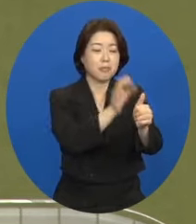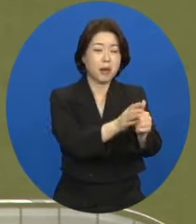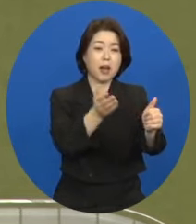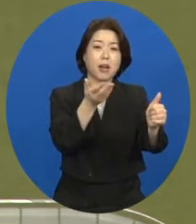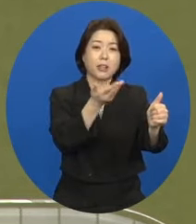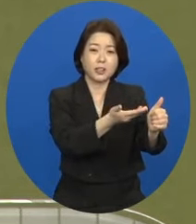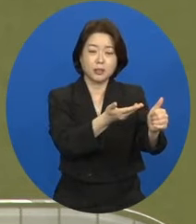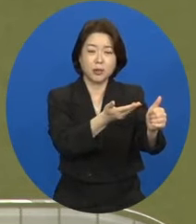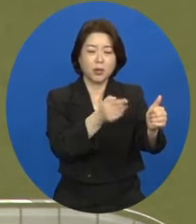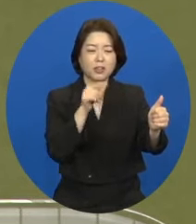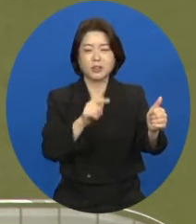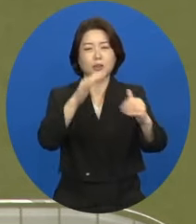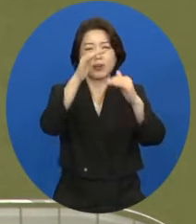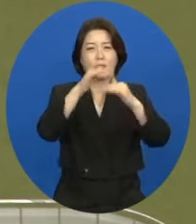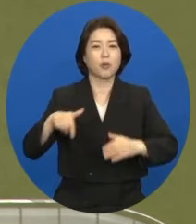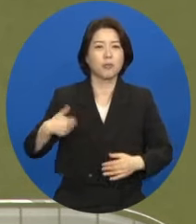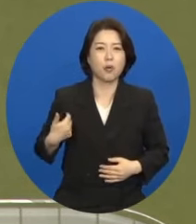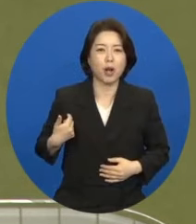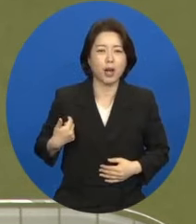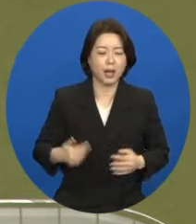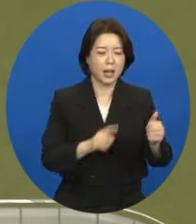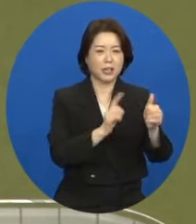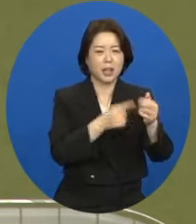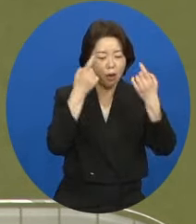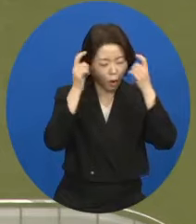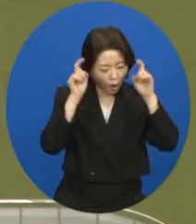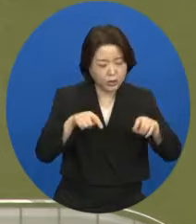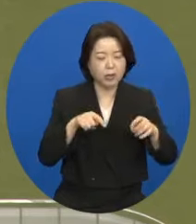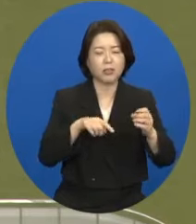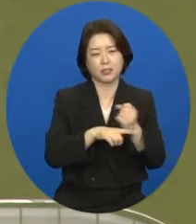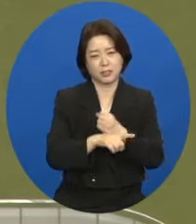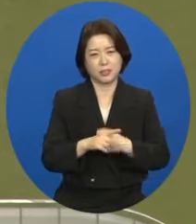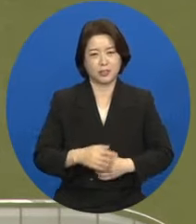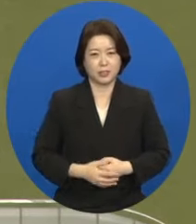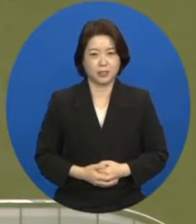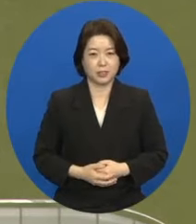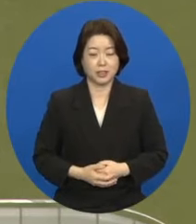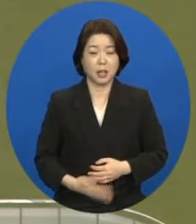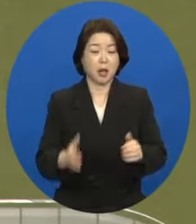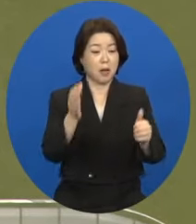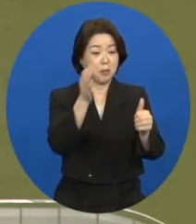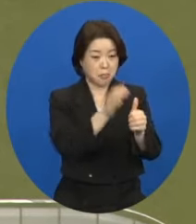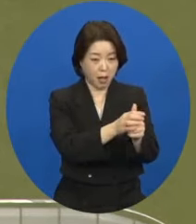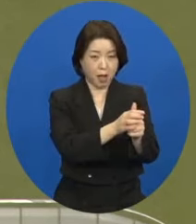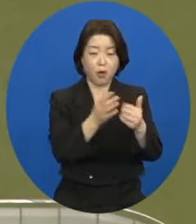것임을 알지 못했기 때문에 어리석은 겁니다. 그래서 사실 맡겨주신